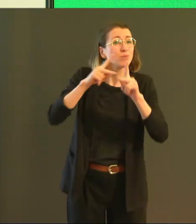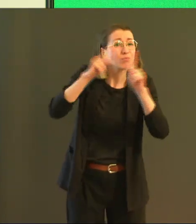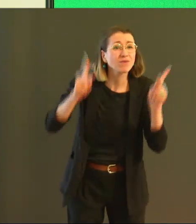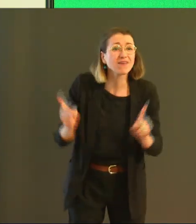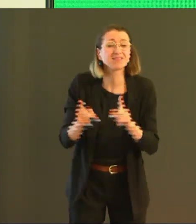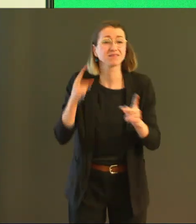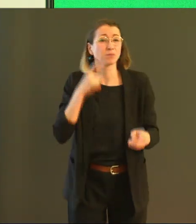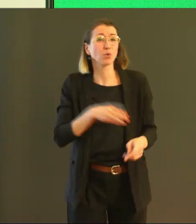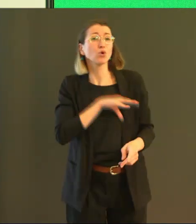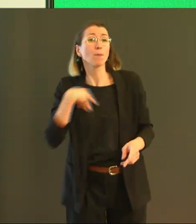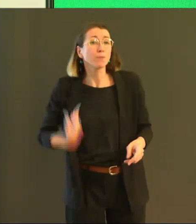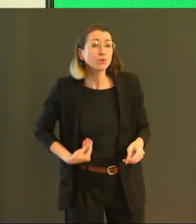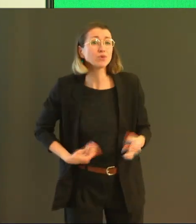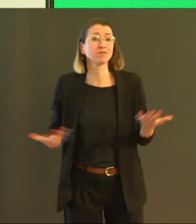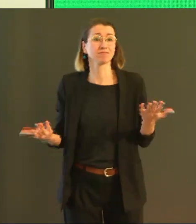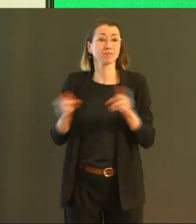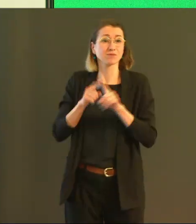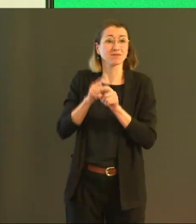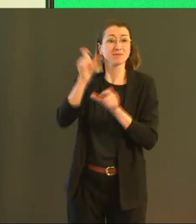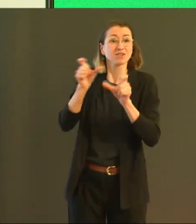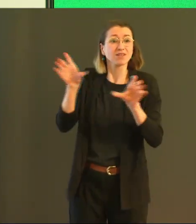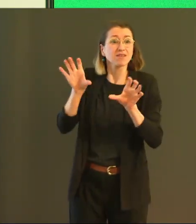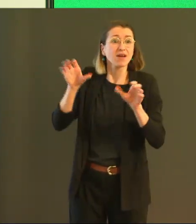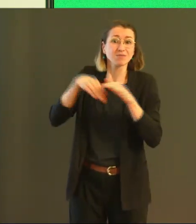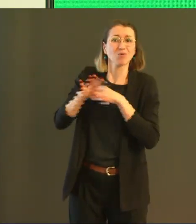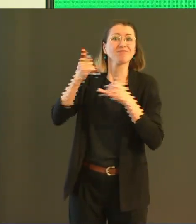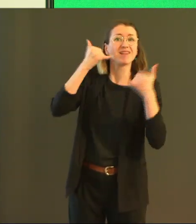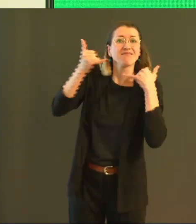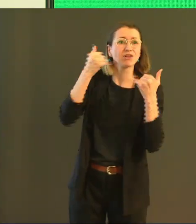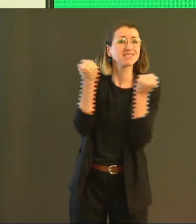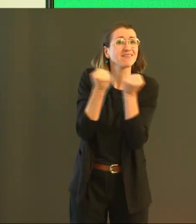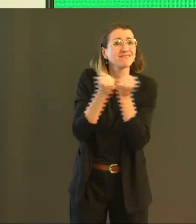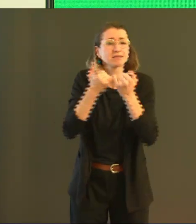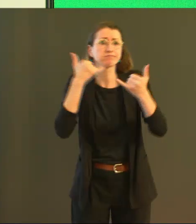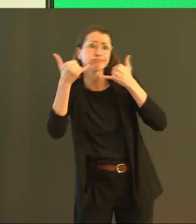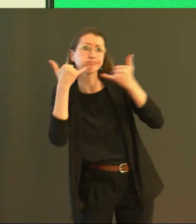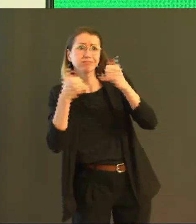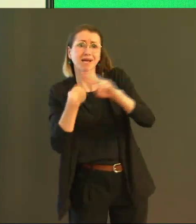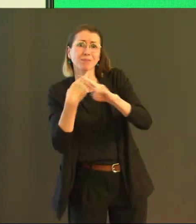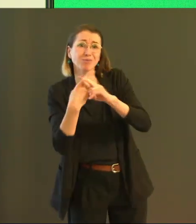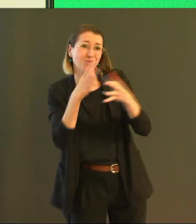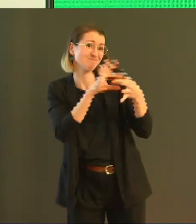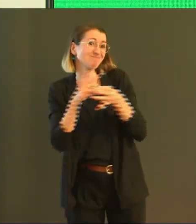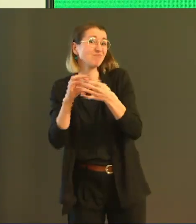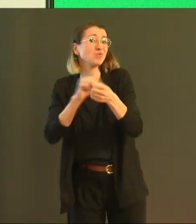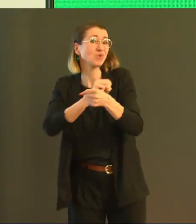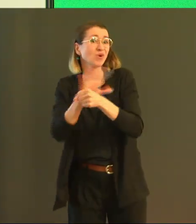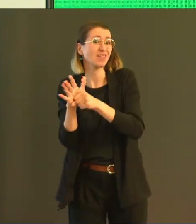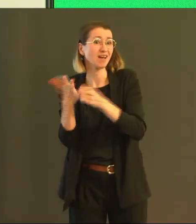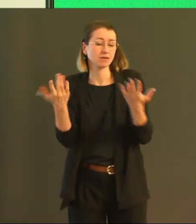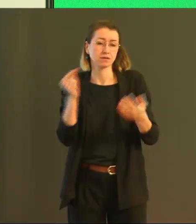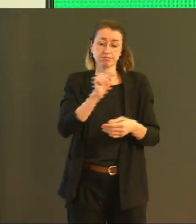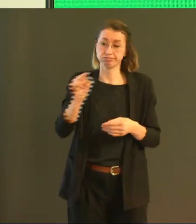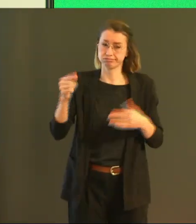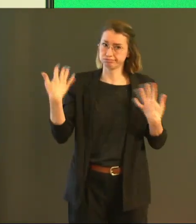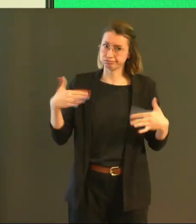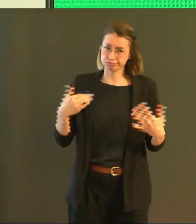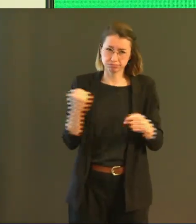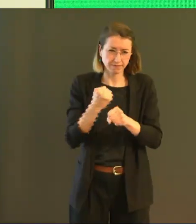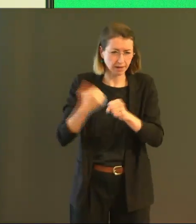aux collaborateurs du numéro d'information coronavirus nous souhaitons aujourd'hui les remercier pour leurs efforts et leur engagement